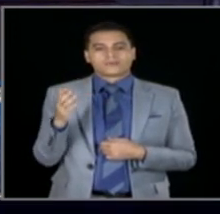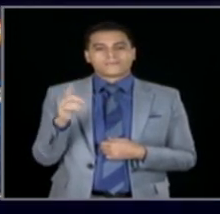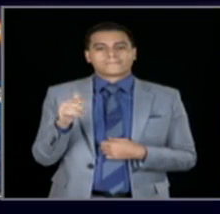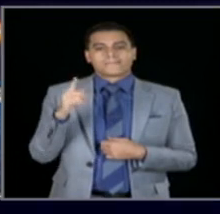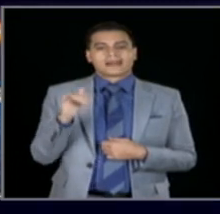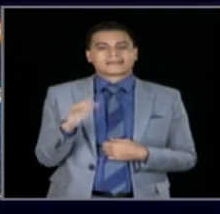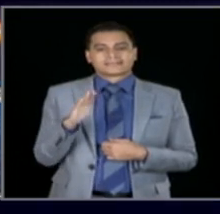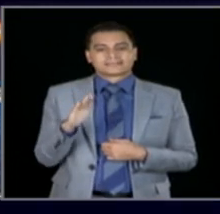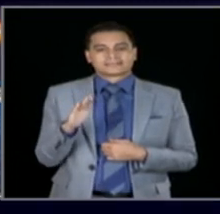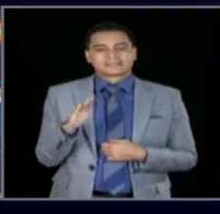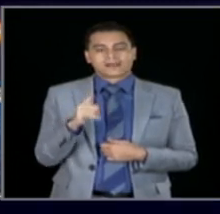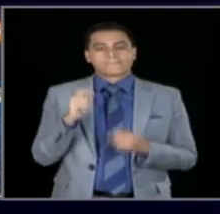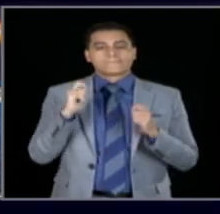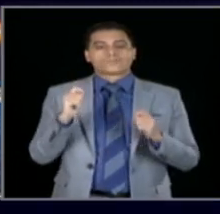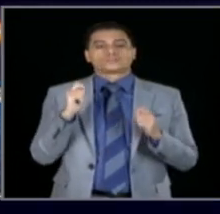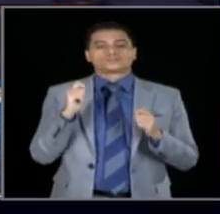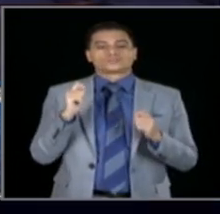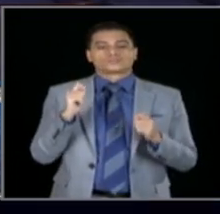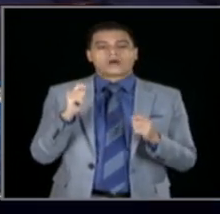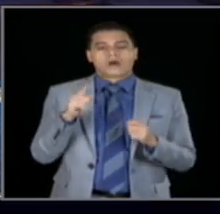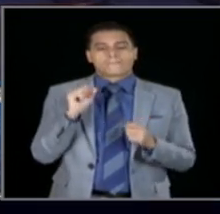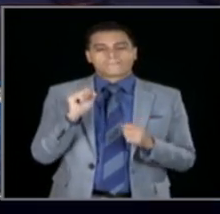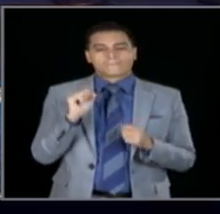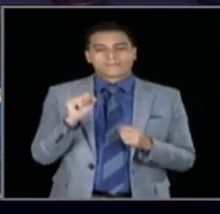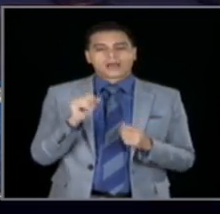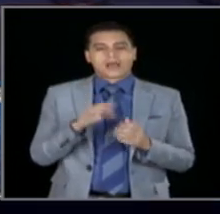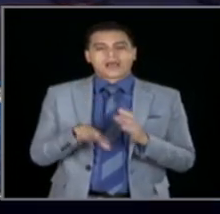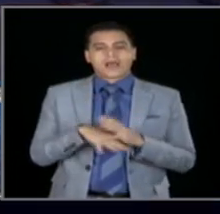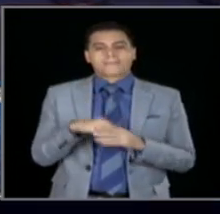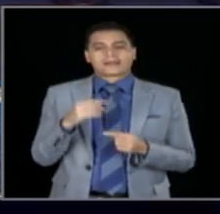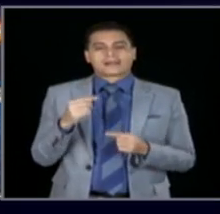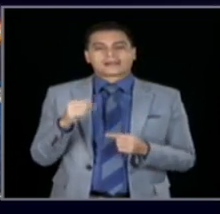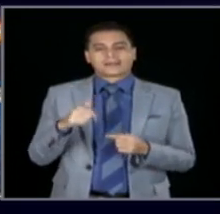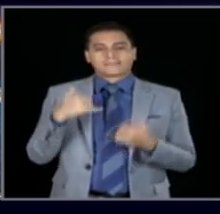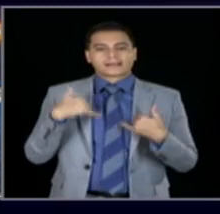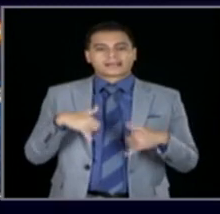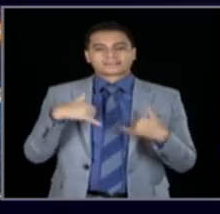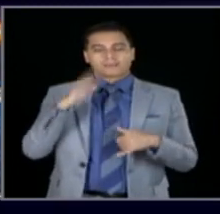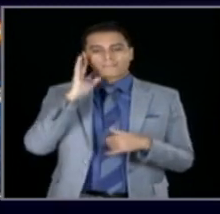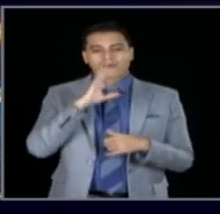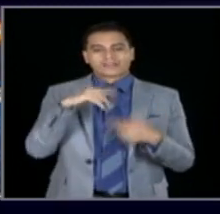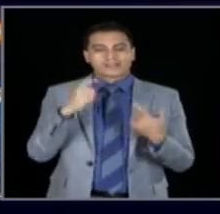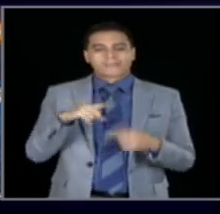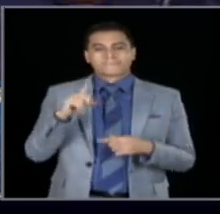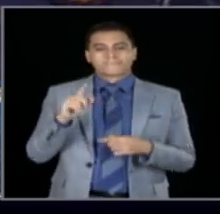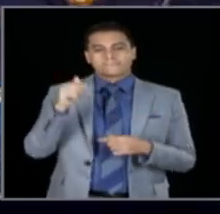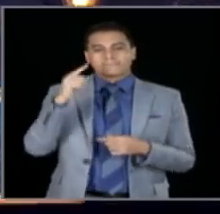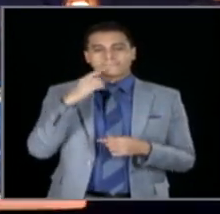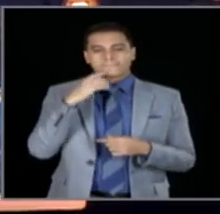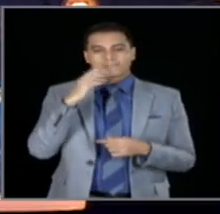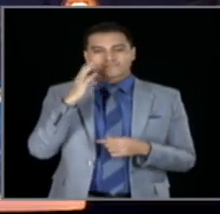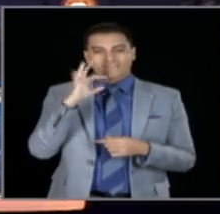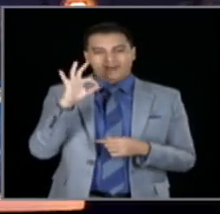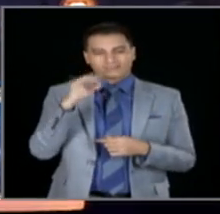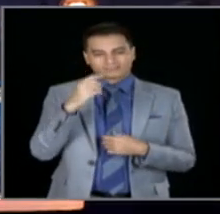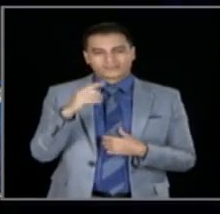زي كانت مظاهرات سلميه قام بها الجزائريين في باريس اجابه صحيحه